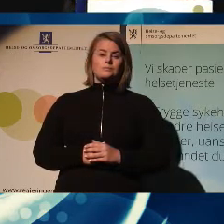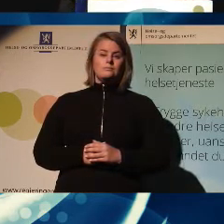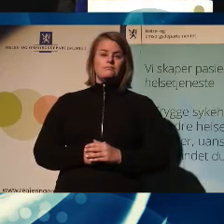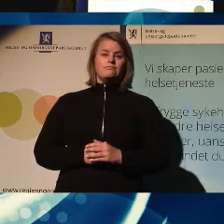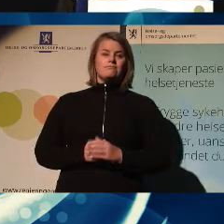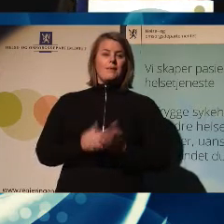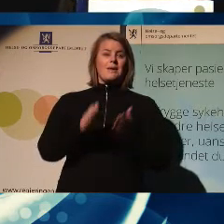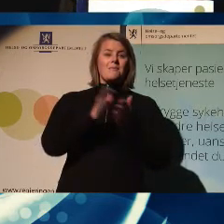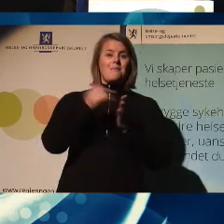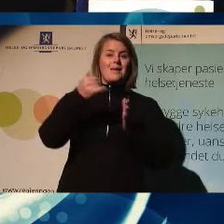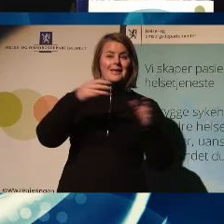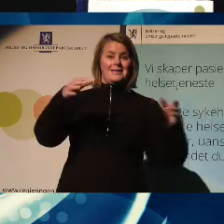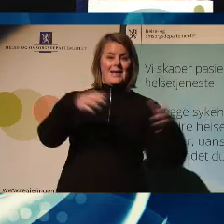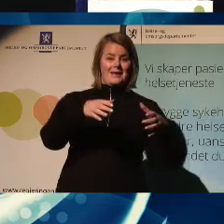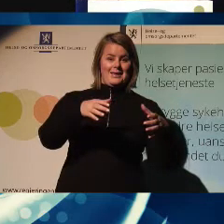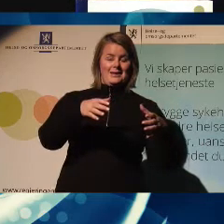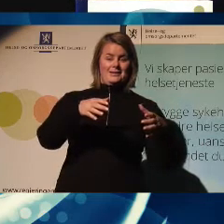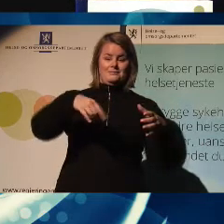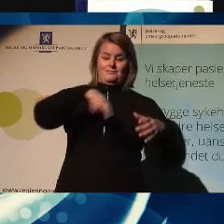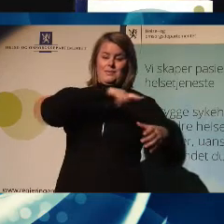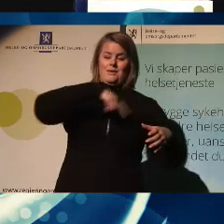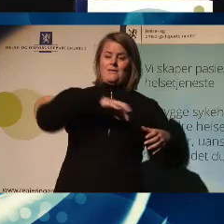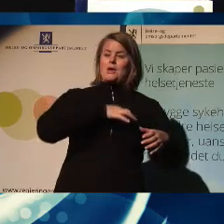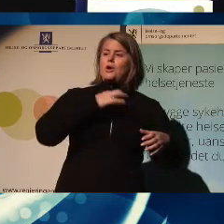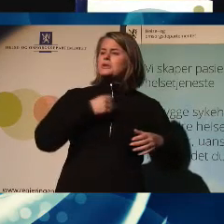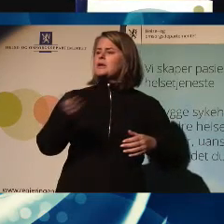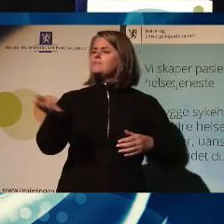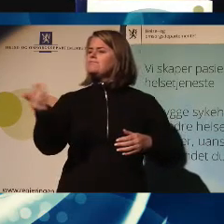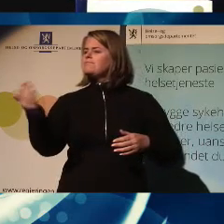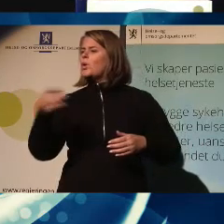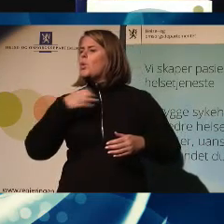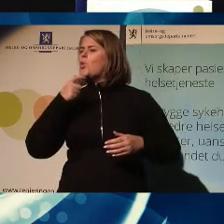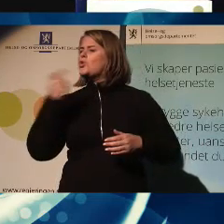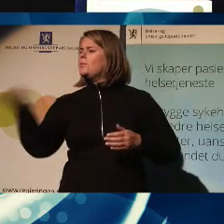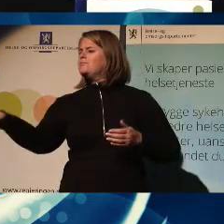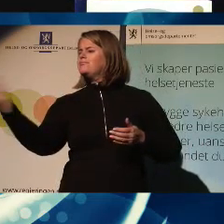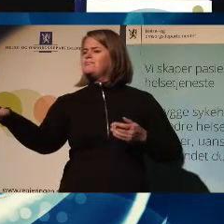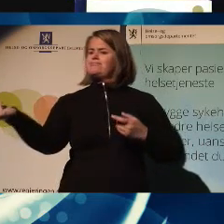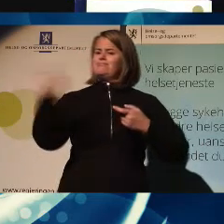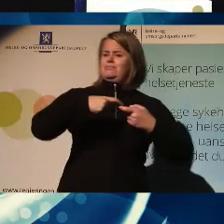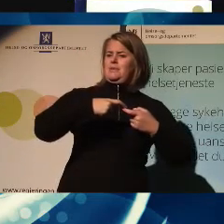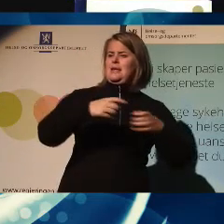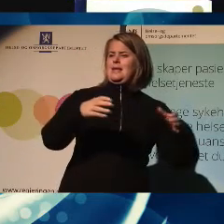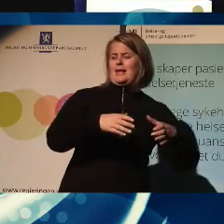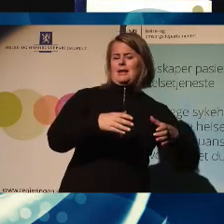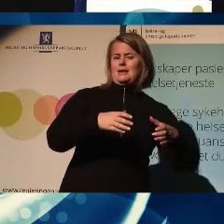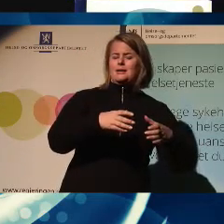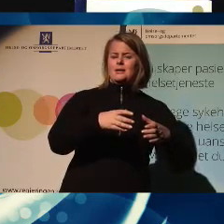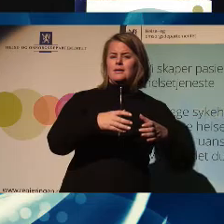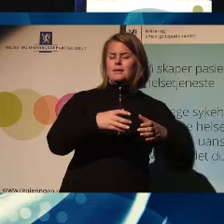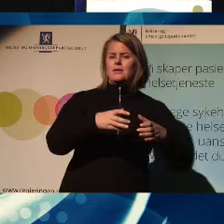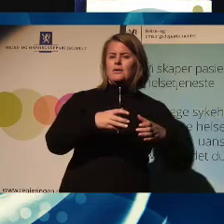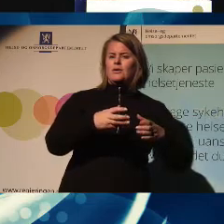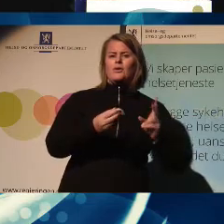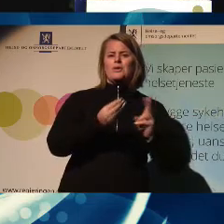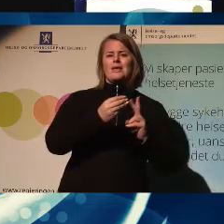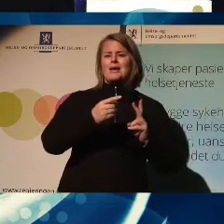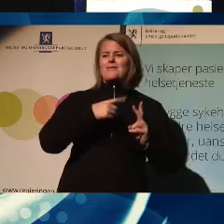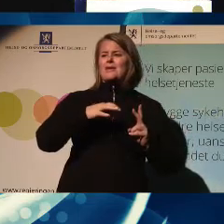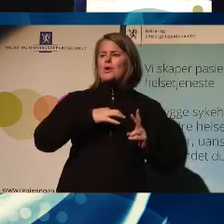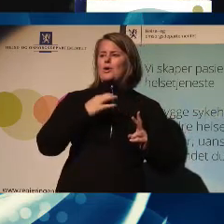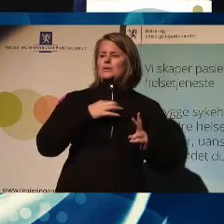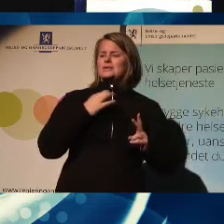med i gjengen ønsker å få ungdom med i gjengen. Men vi ønsker også at ungdom skal komme hjem og snakke